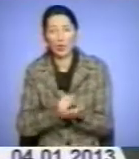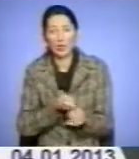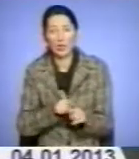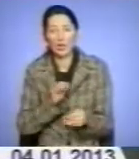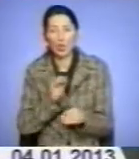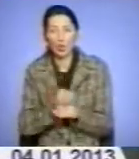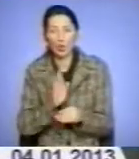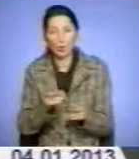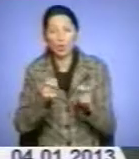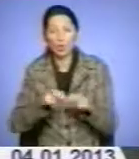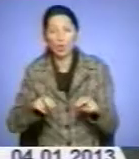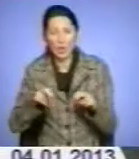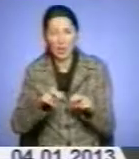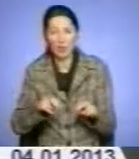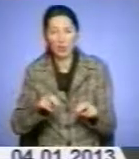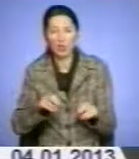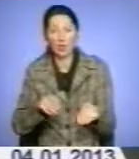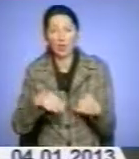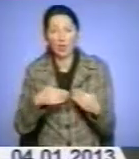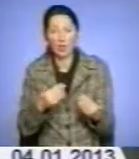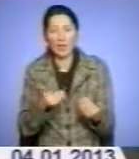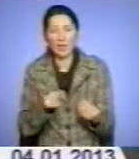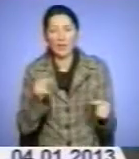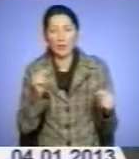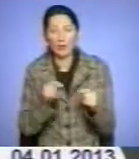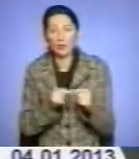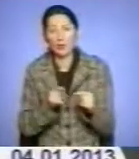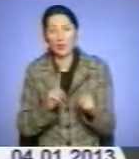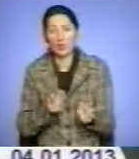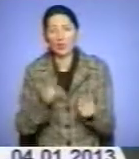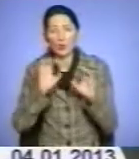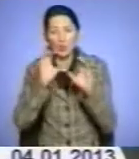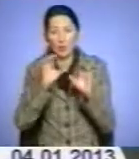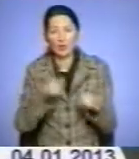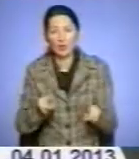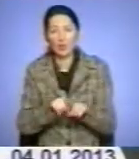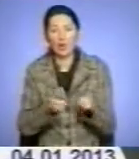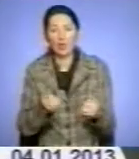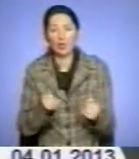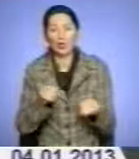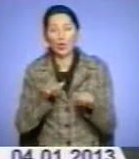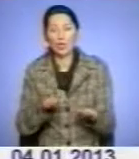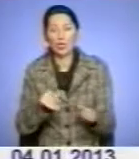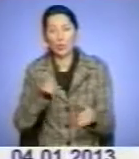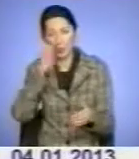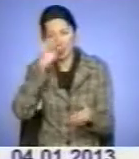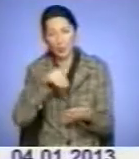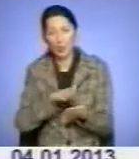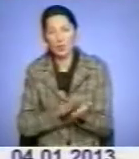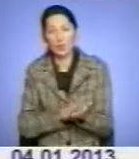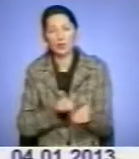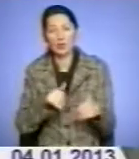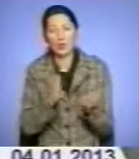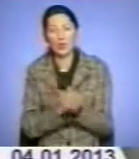будуть розглянуті на предмет їх відповідності чинному законодавству та прийнято рішення про державну реєстрацію. Загалом на